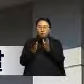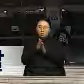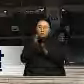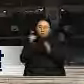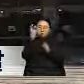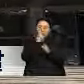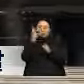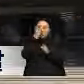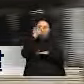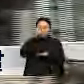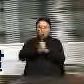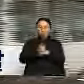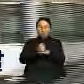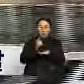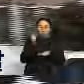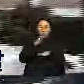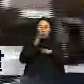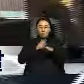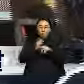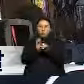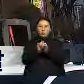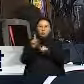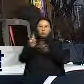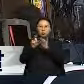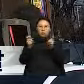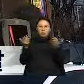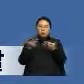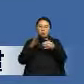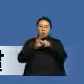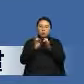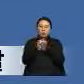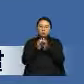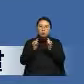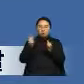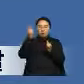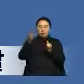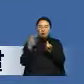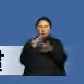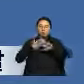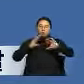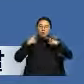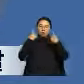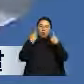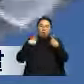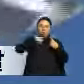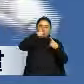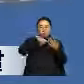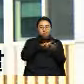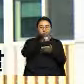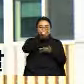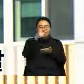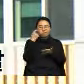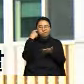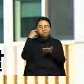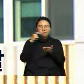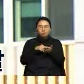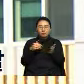감사를 벌인 결과 고양시 공무원 11명이 직무관련 자들과 수차례 해외여행을 한 사실이 드러났습니다